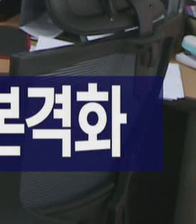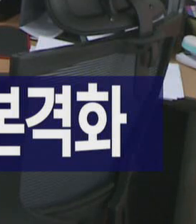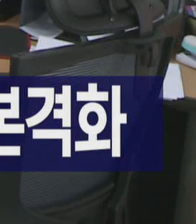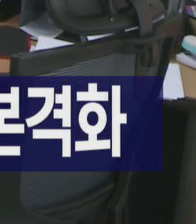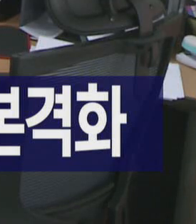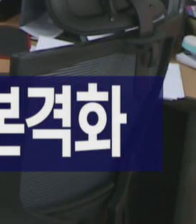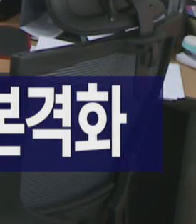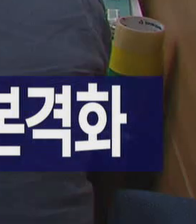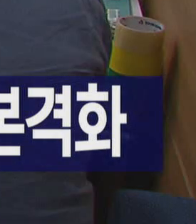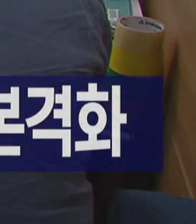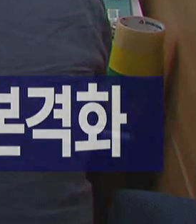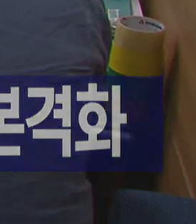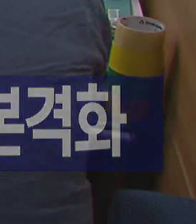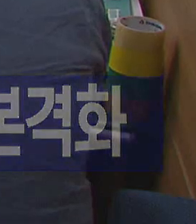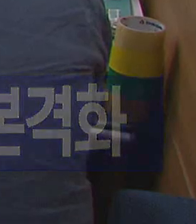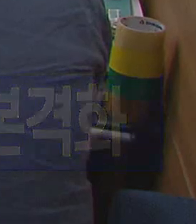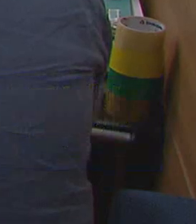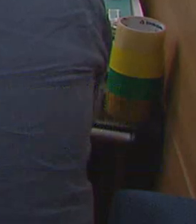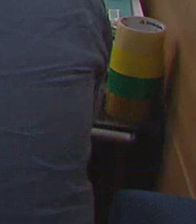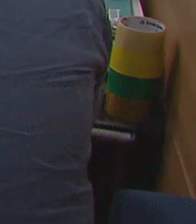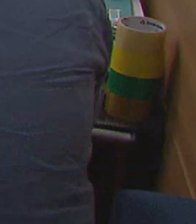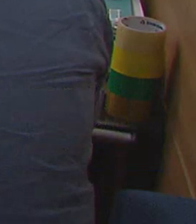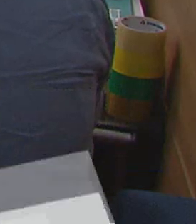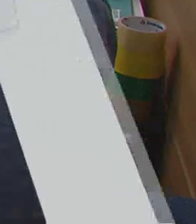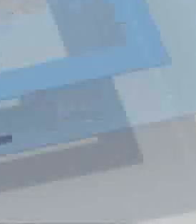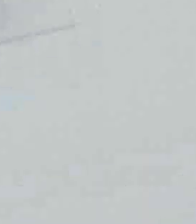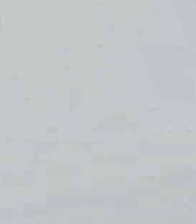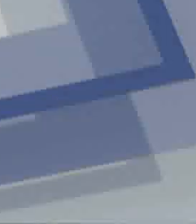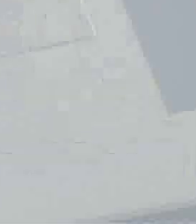자치단체가 진상조사를 위한 사전작업에 들어갔습니다.